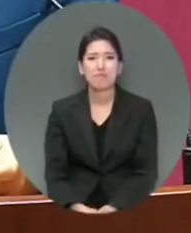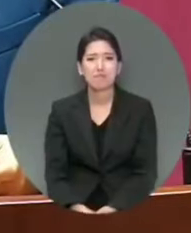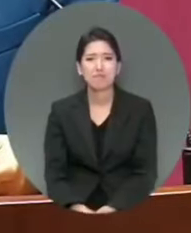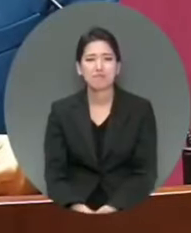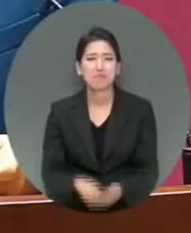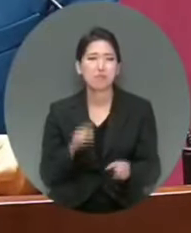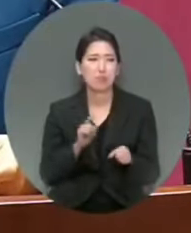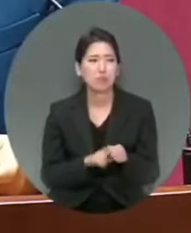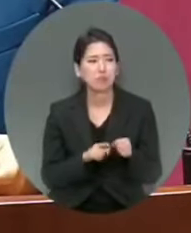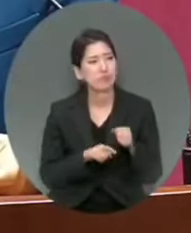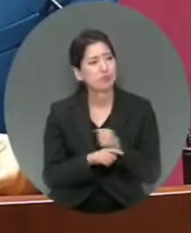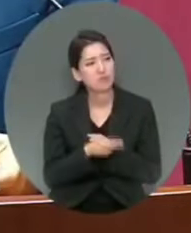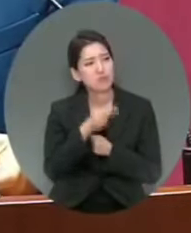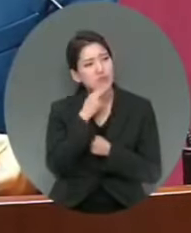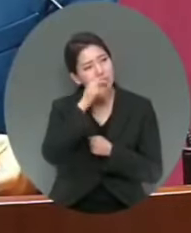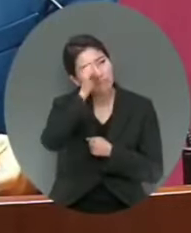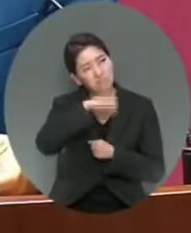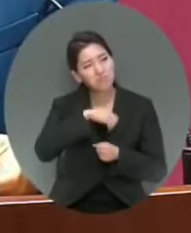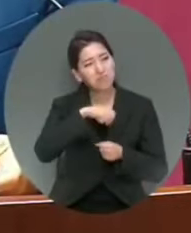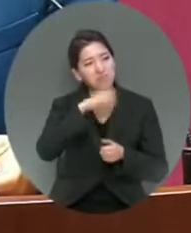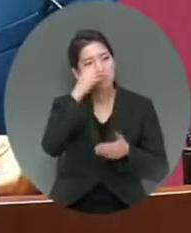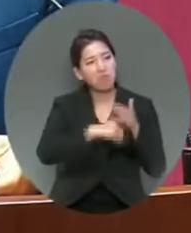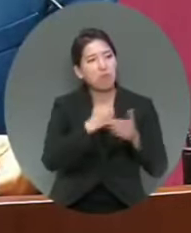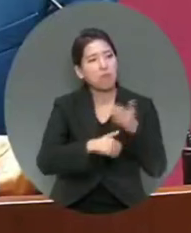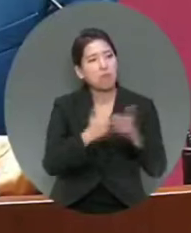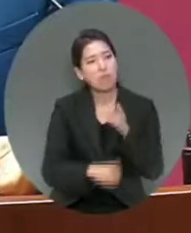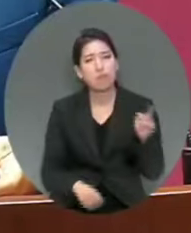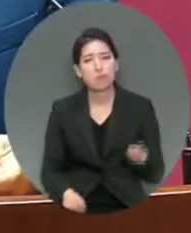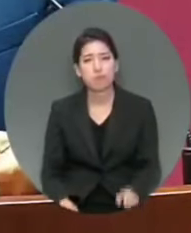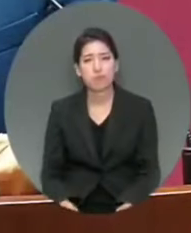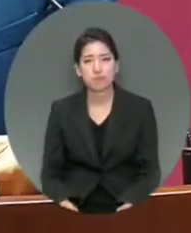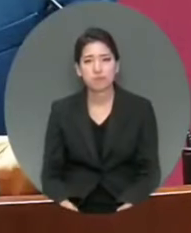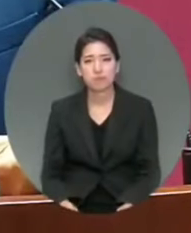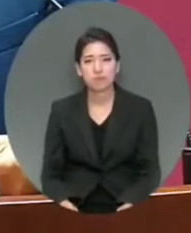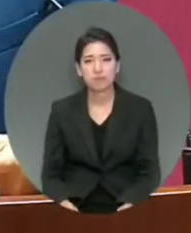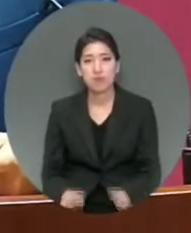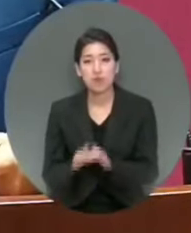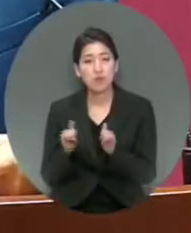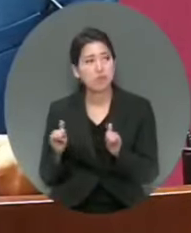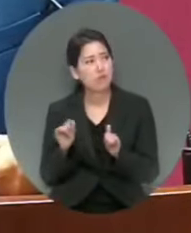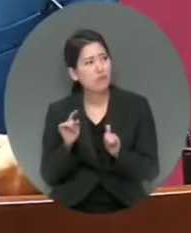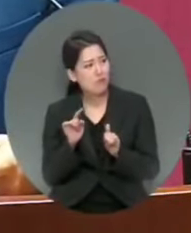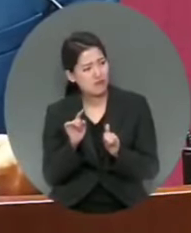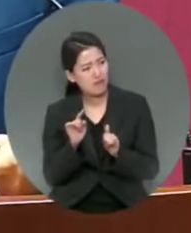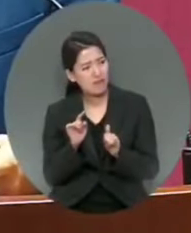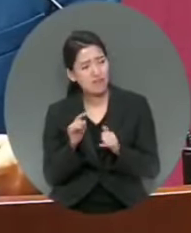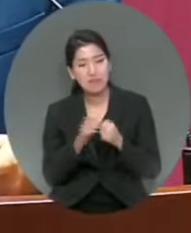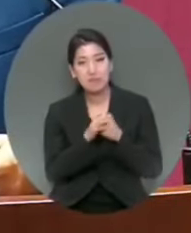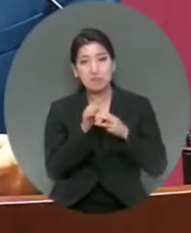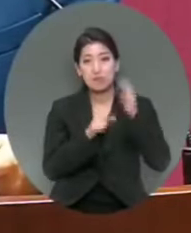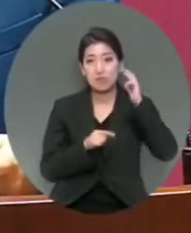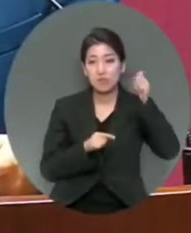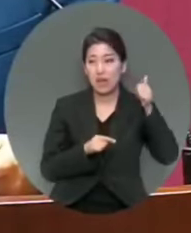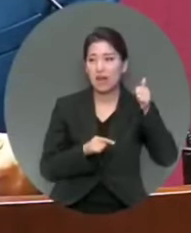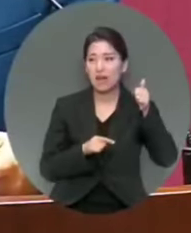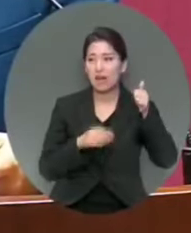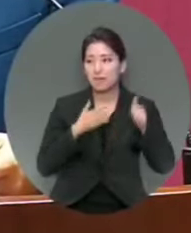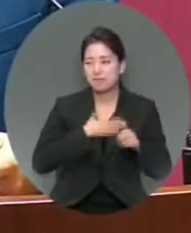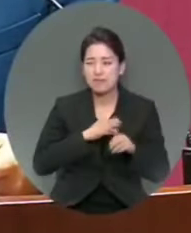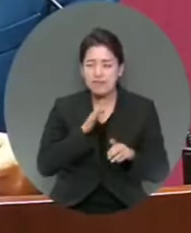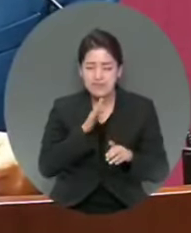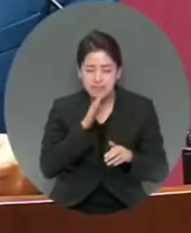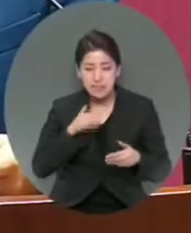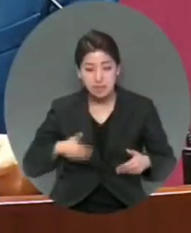R&D 예산 삭감에 대해서 결국 국민 여론이 좋지 않자 윤석열 대통령이 지난 2일 정말 필요한